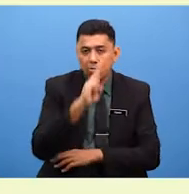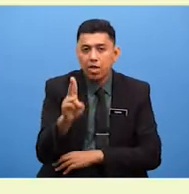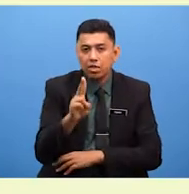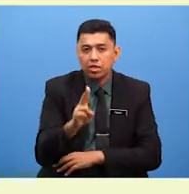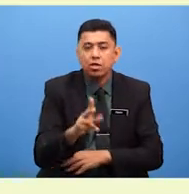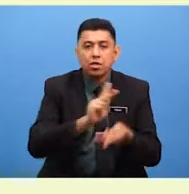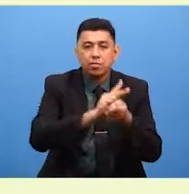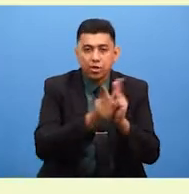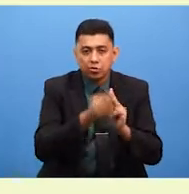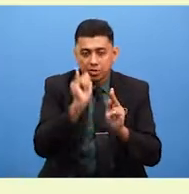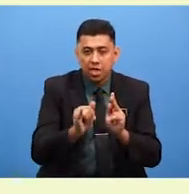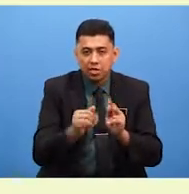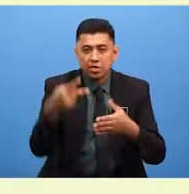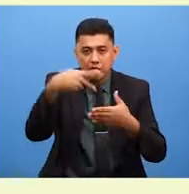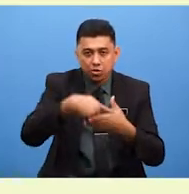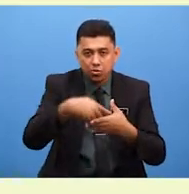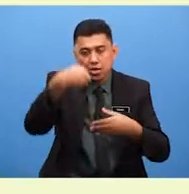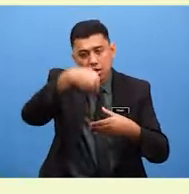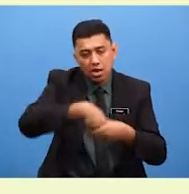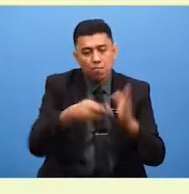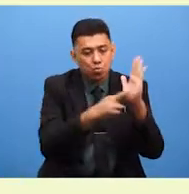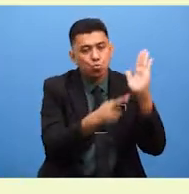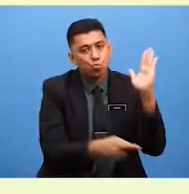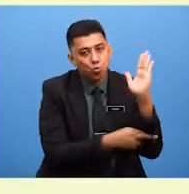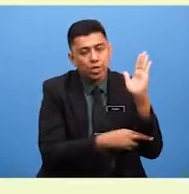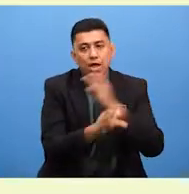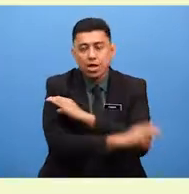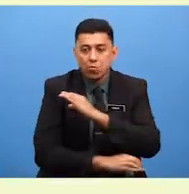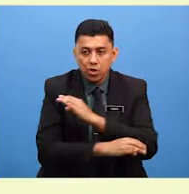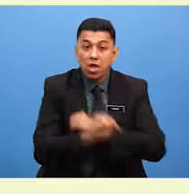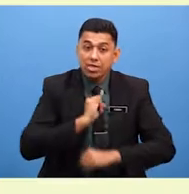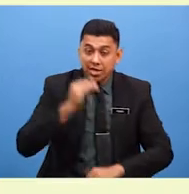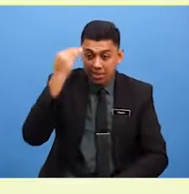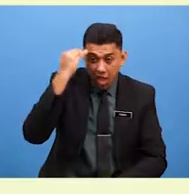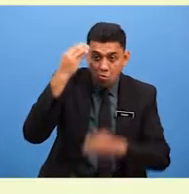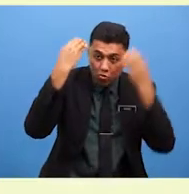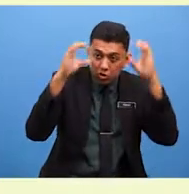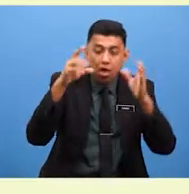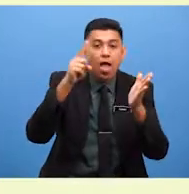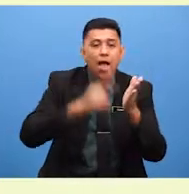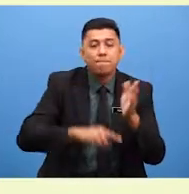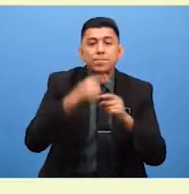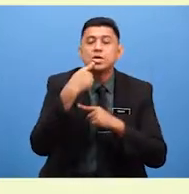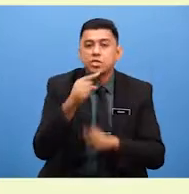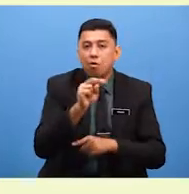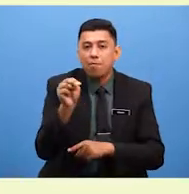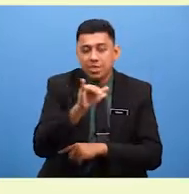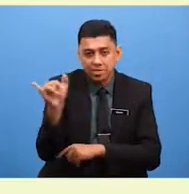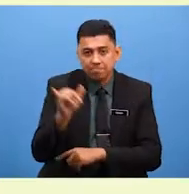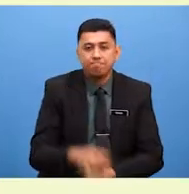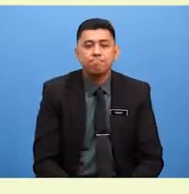menghormati prinsip yang terkandung dalam rukun negara. Saya tahu, cikgu. Apa jawapannya,